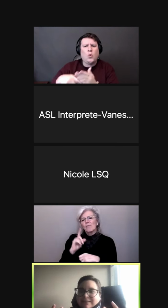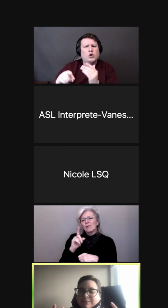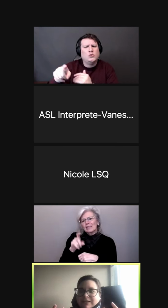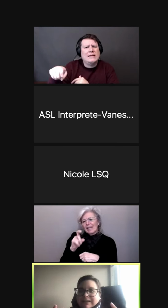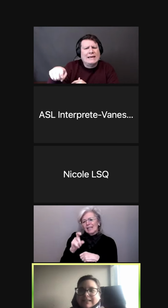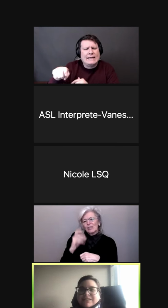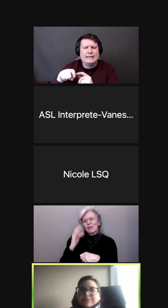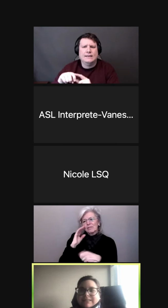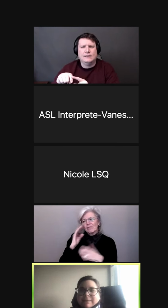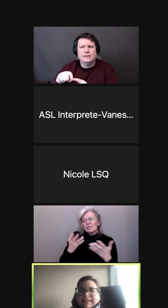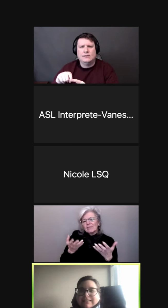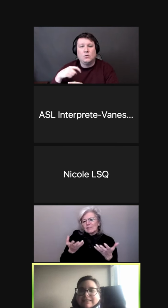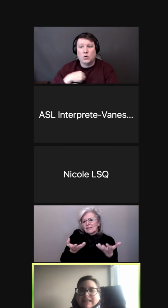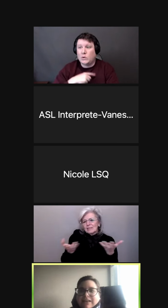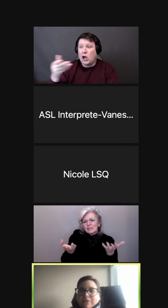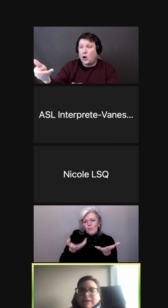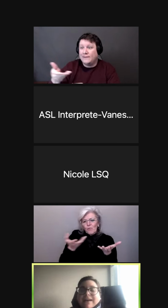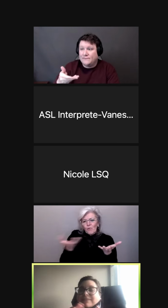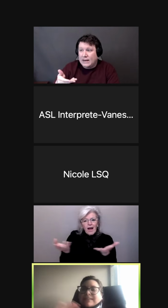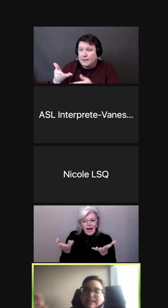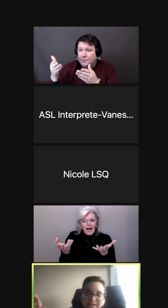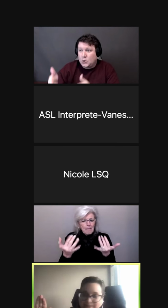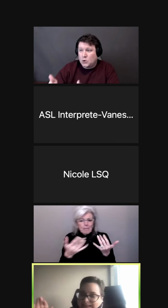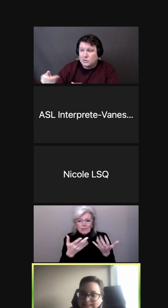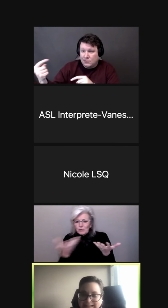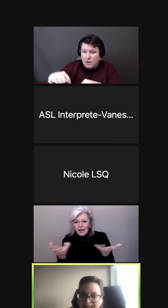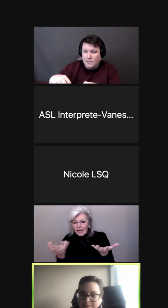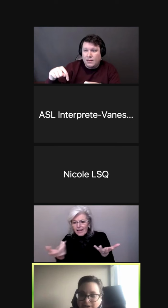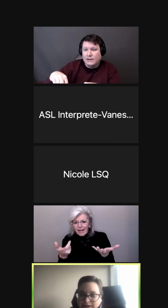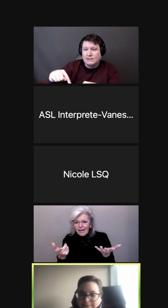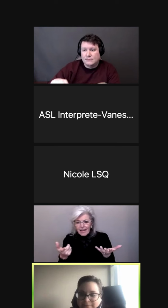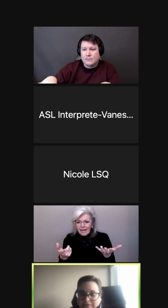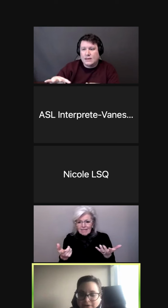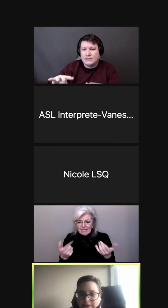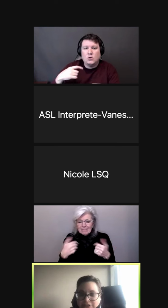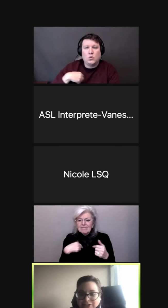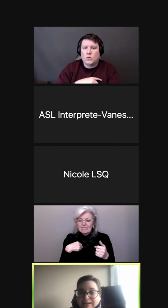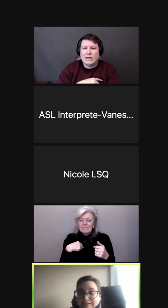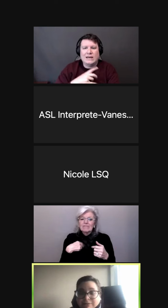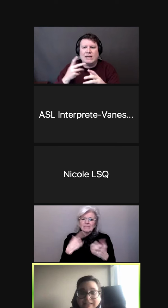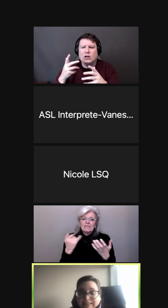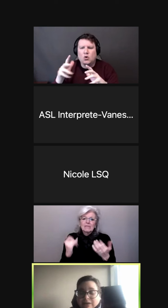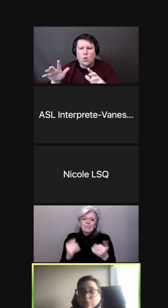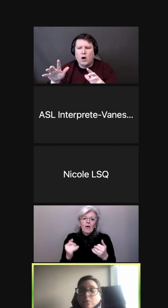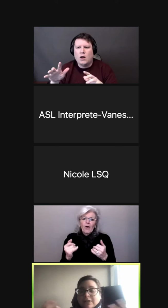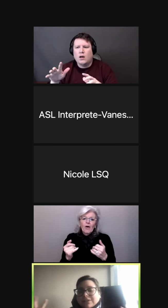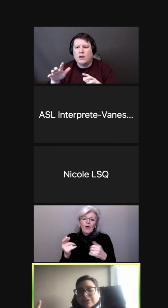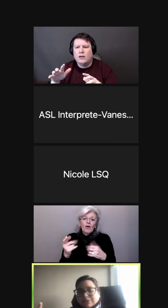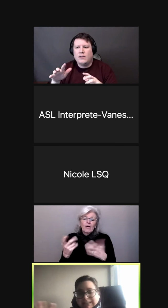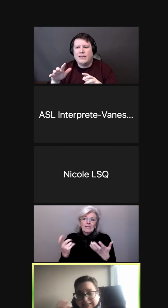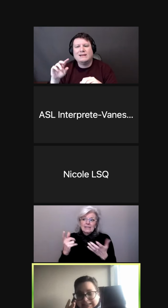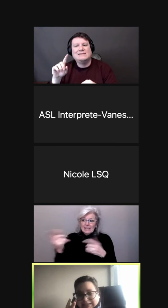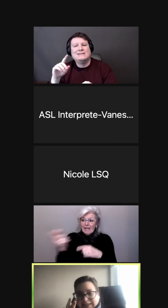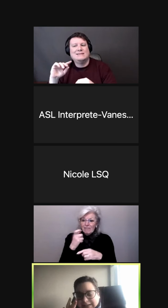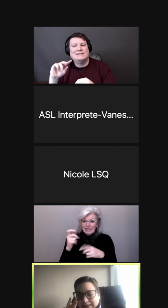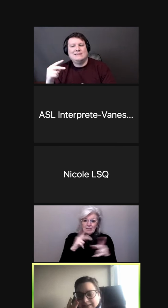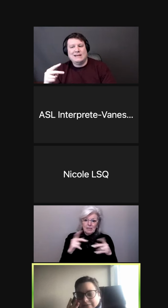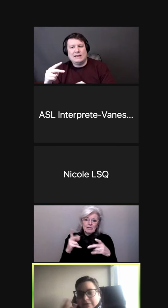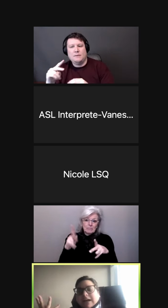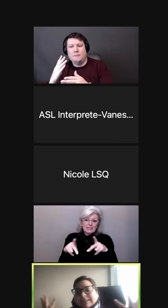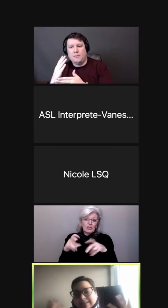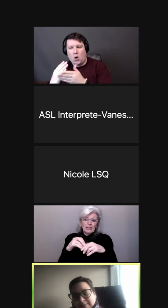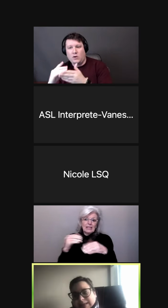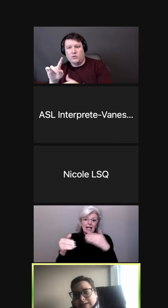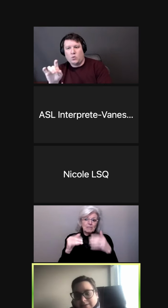savoir de quoi vous avez besoin qu'on m'a invité quelqu'un dans un espace, on doit penser à la deuxième